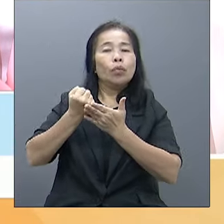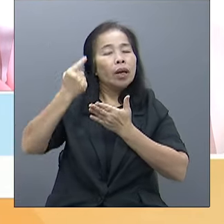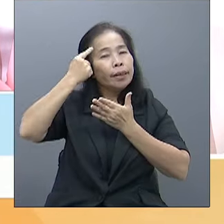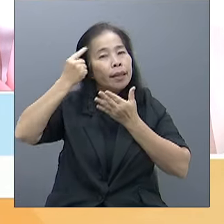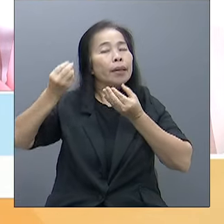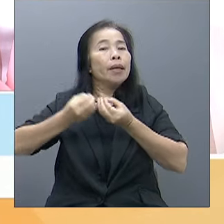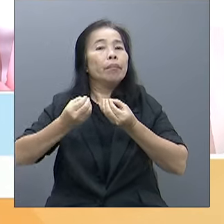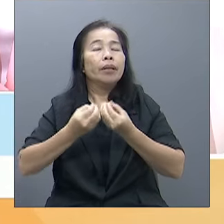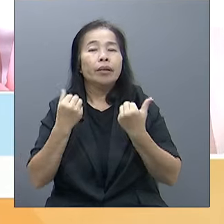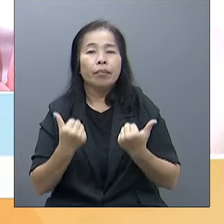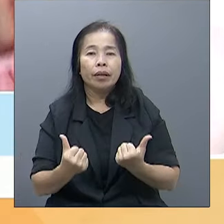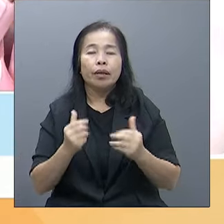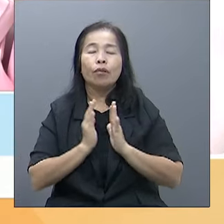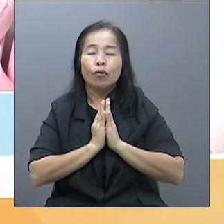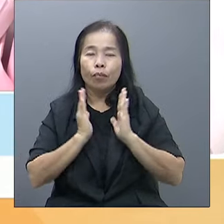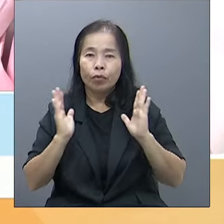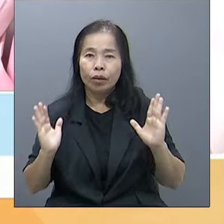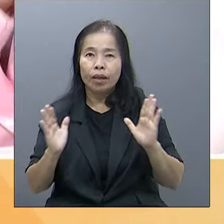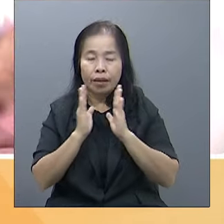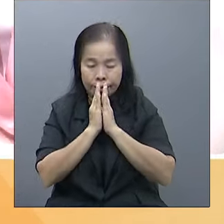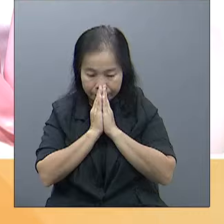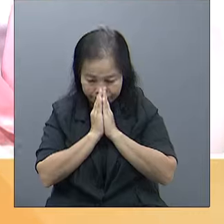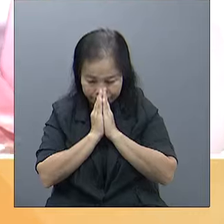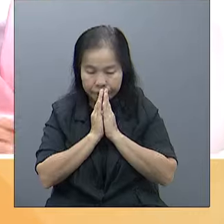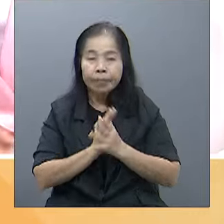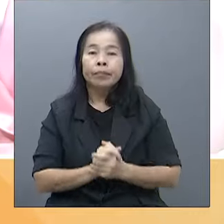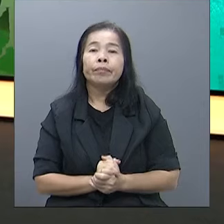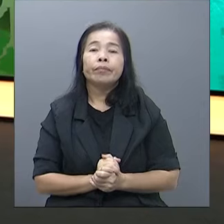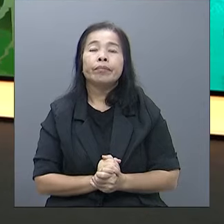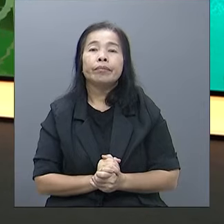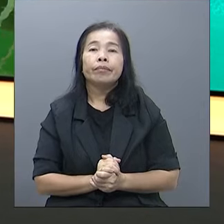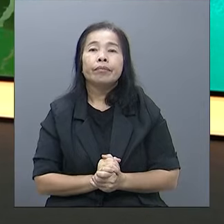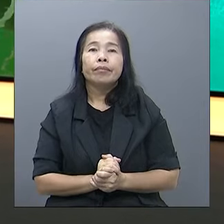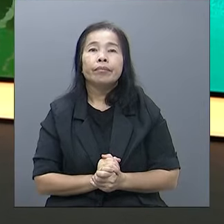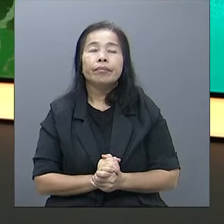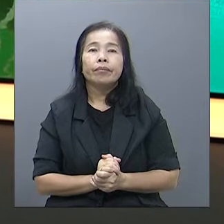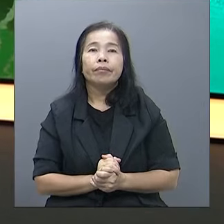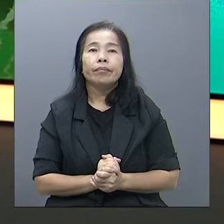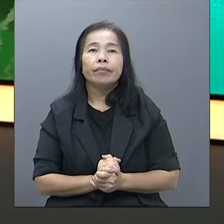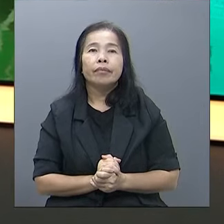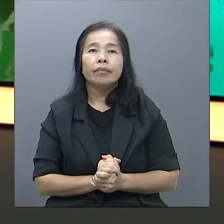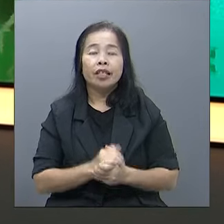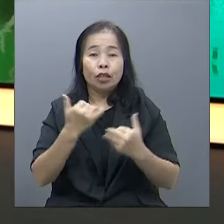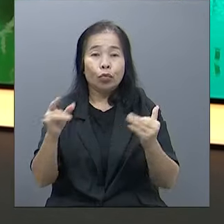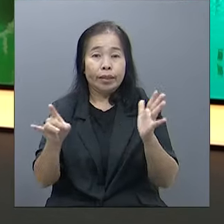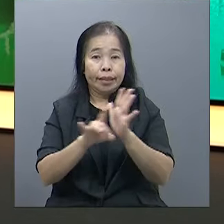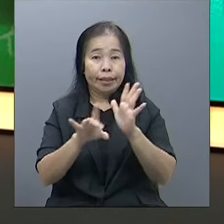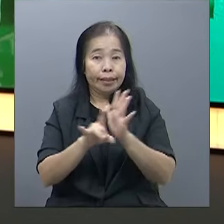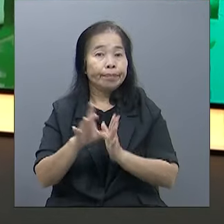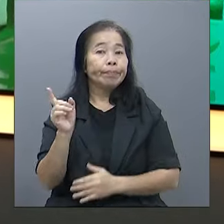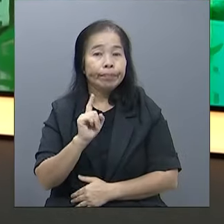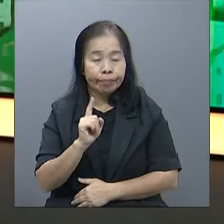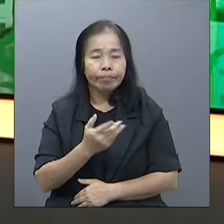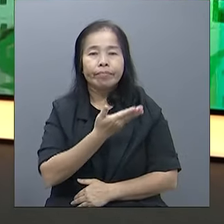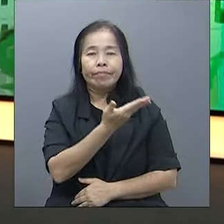นในรายการกับเราวันนี้ขอบพระคุณค่ะ ขอบพระคุณค่ะทุกท่านคะเหลือทิ้งท้ายแล้วกันไหนๆทั้งสอง